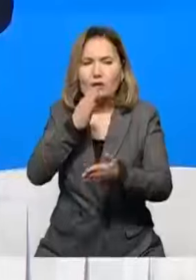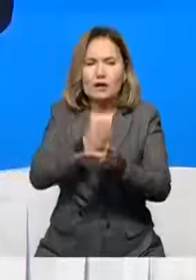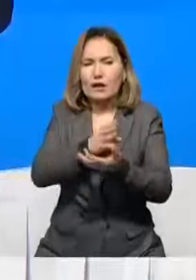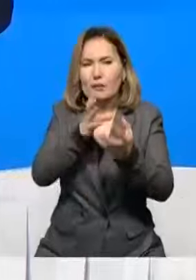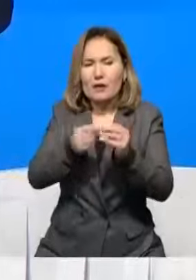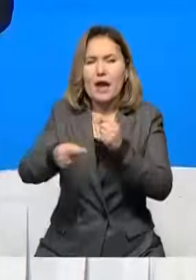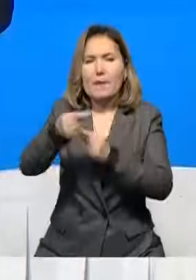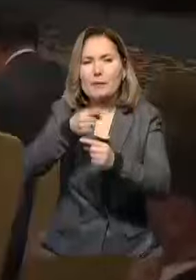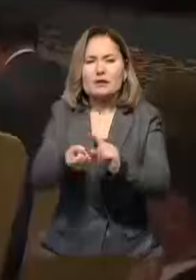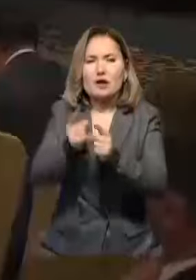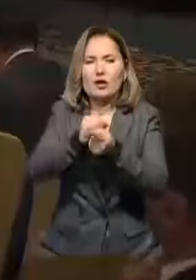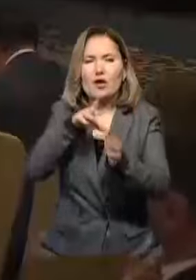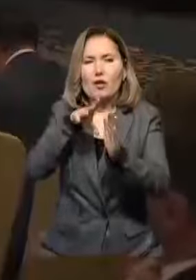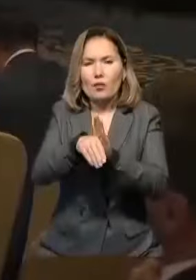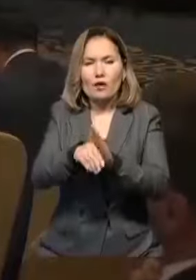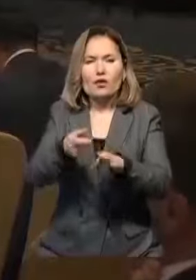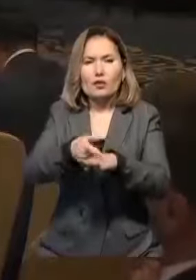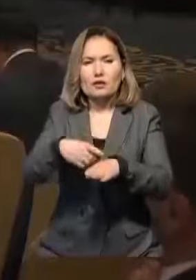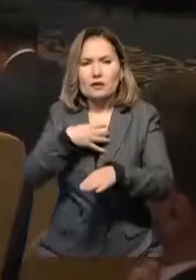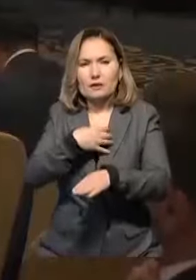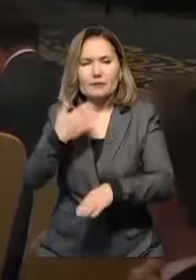тұтас бизнесті өзгертетін сапар болды, дейді олар.